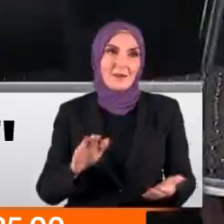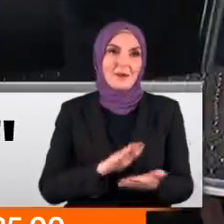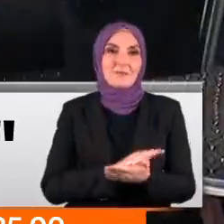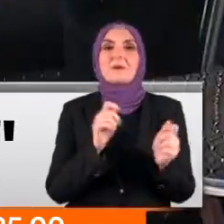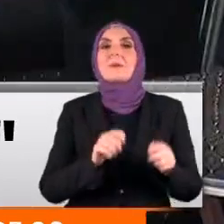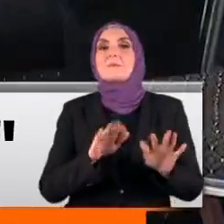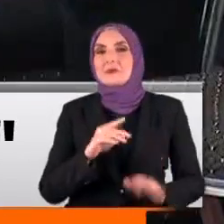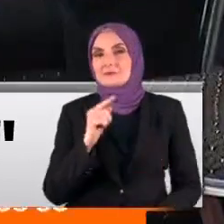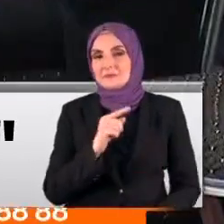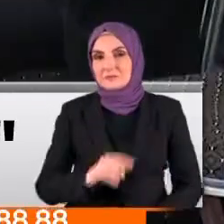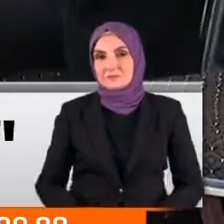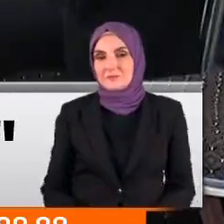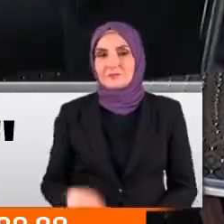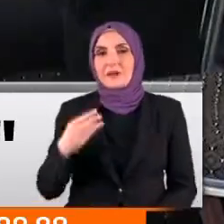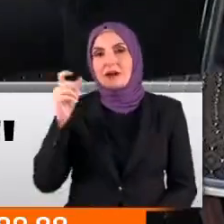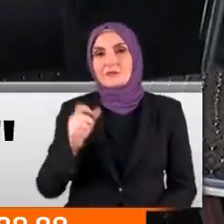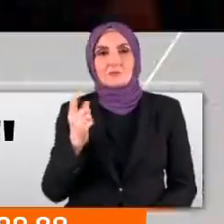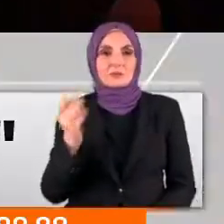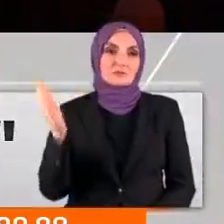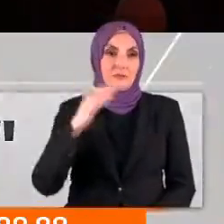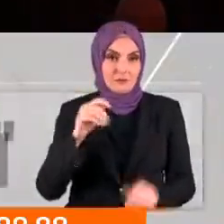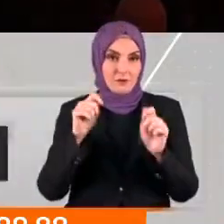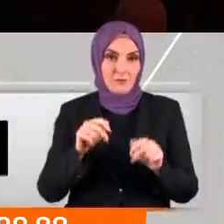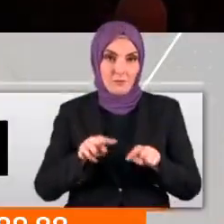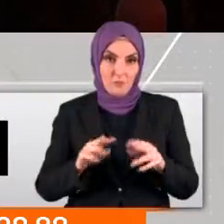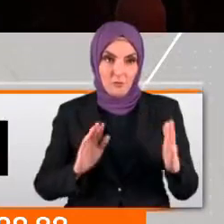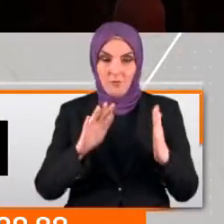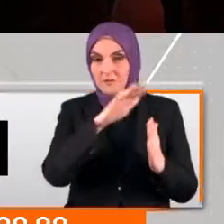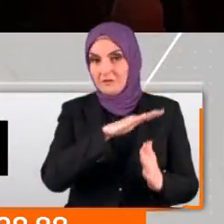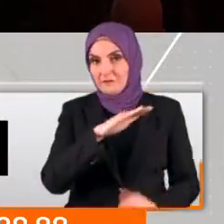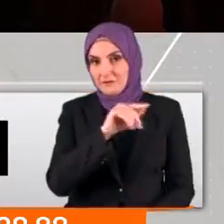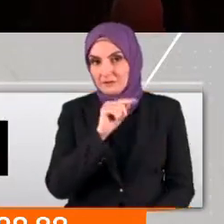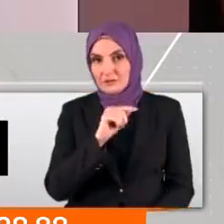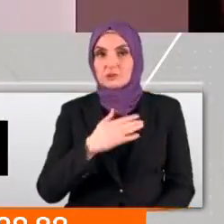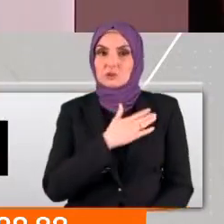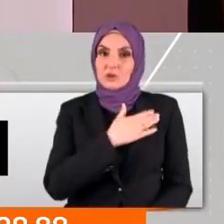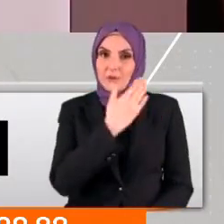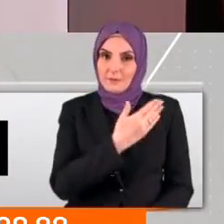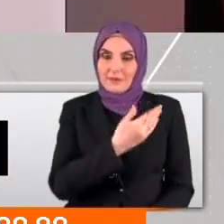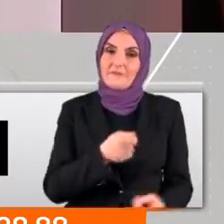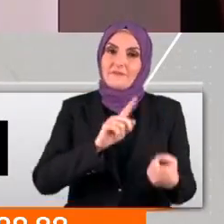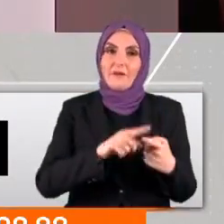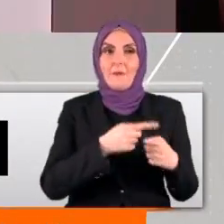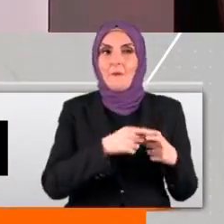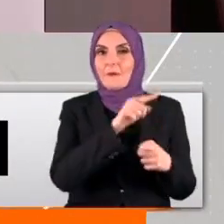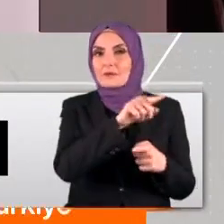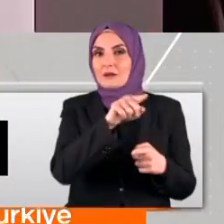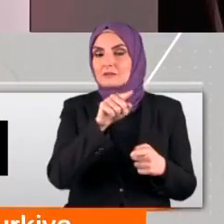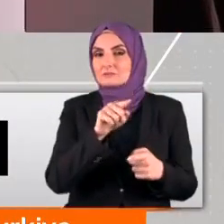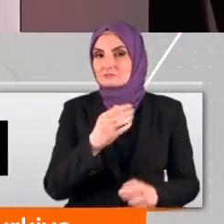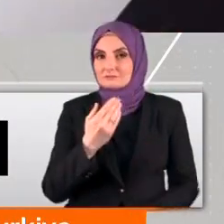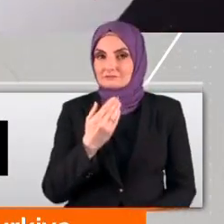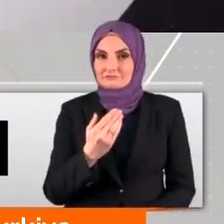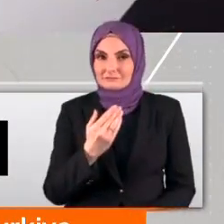sığdıramazlar. Erdoğan'ın bir de çağrısı vardı muhalefete. CHP ve şürekasına artık ipe un